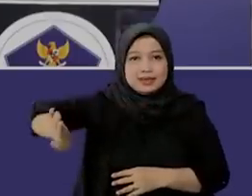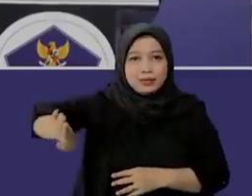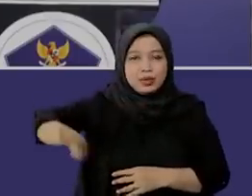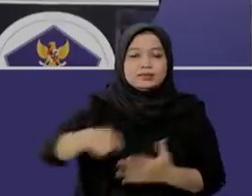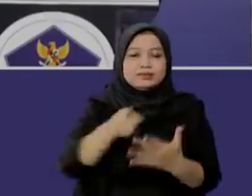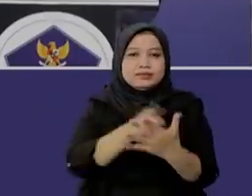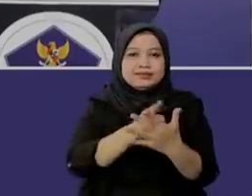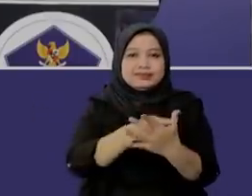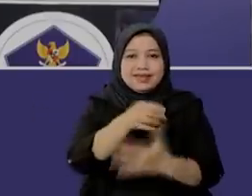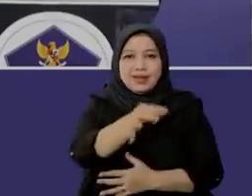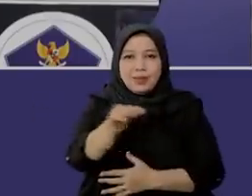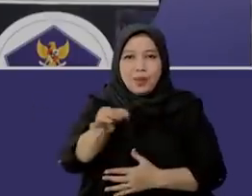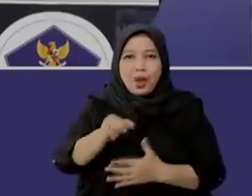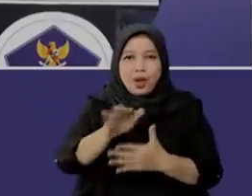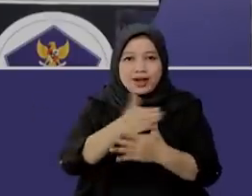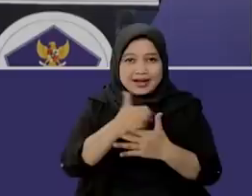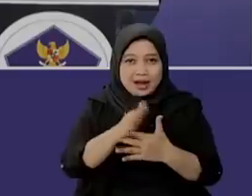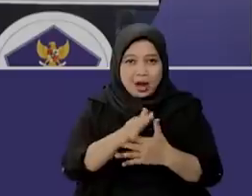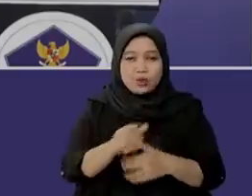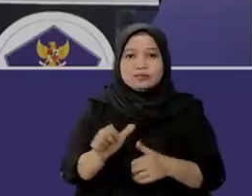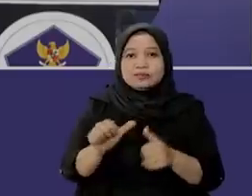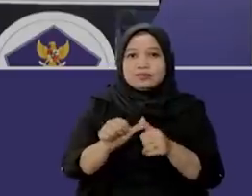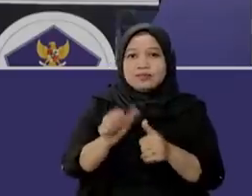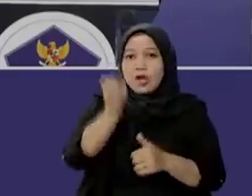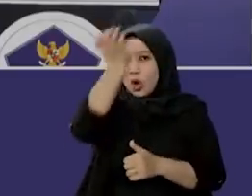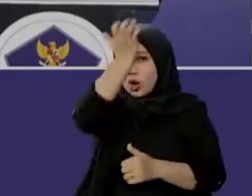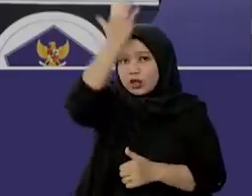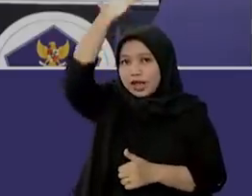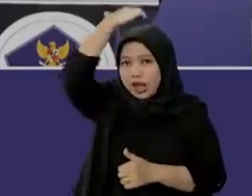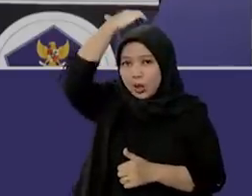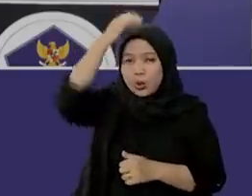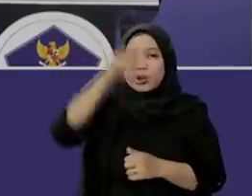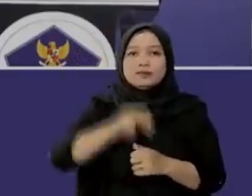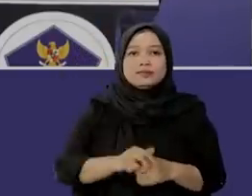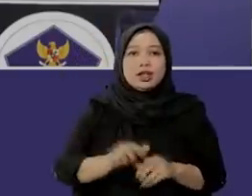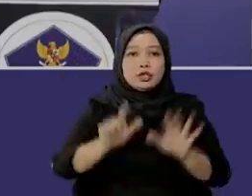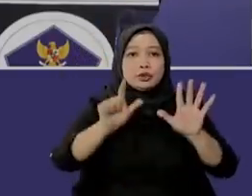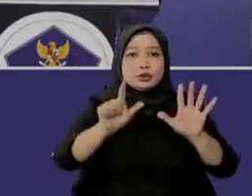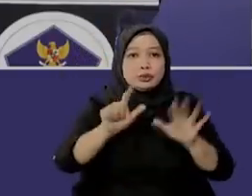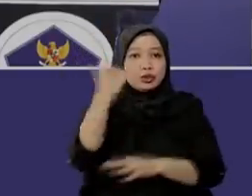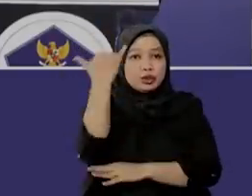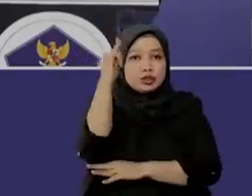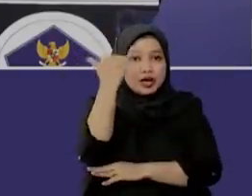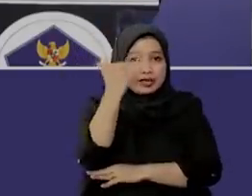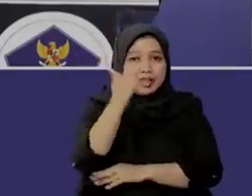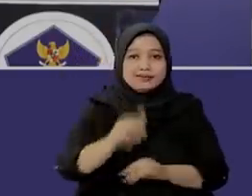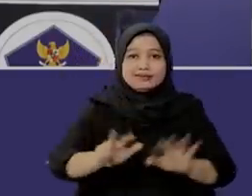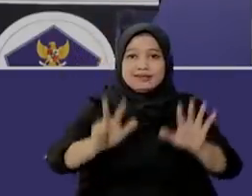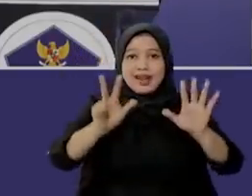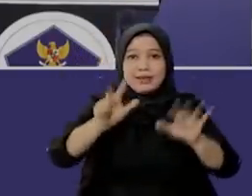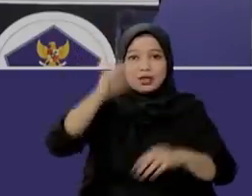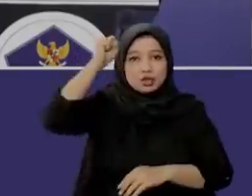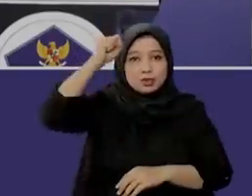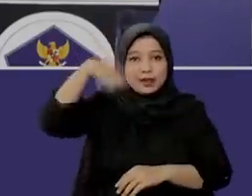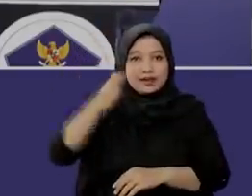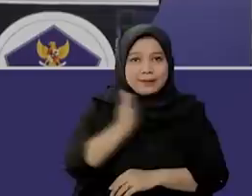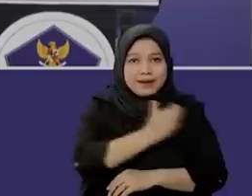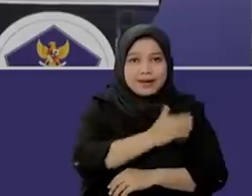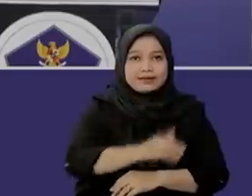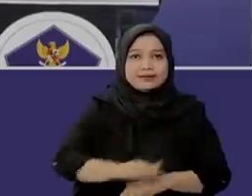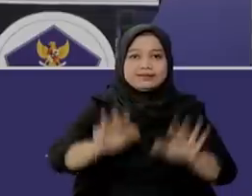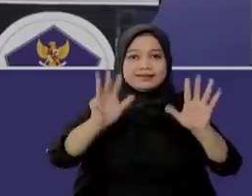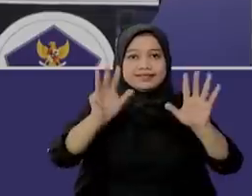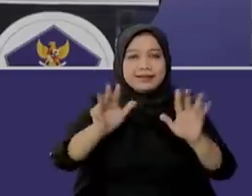kepulauan Riau Gorontalo Yogyakarta Sumatera Barat dan